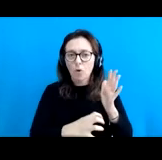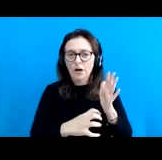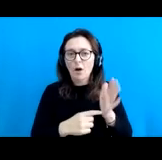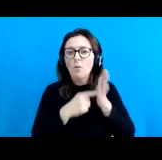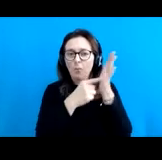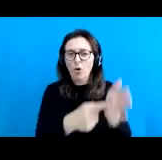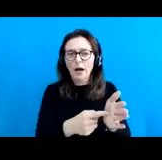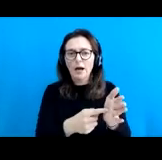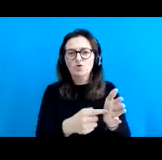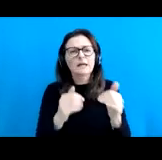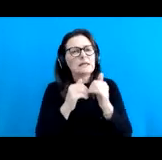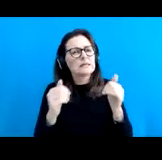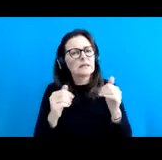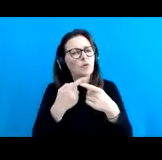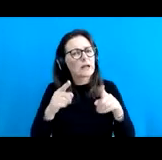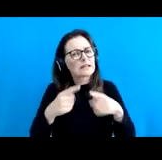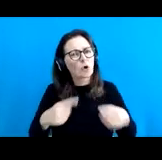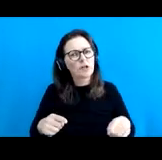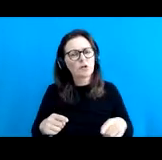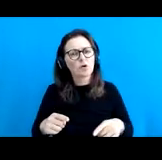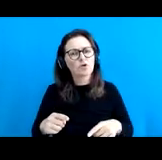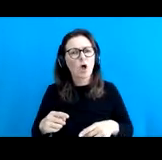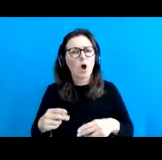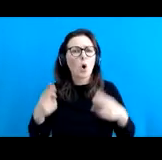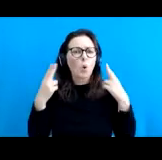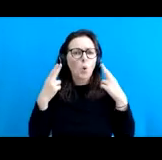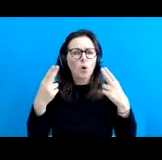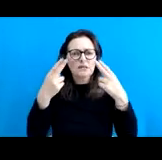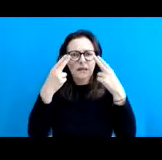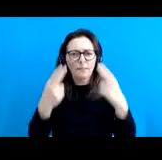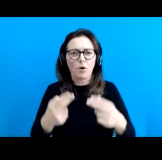na izjemno raznolikost gluhoslepote, posebej